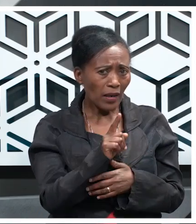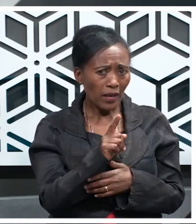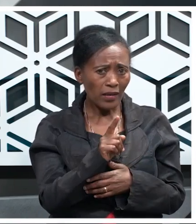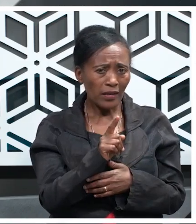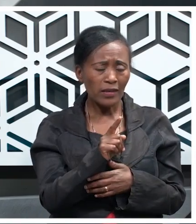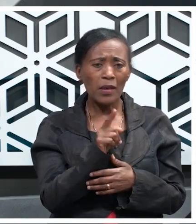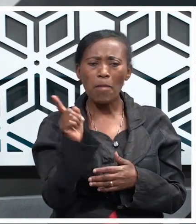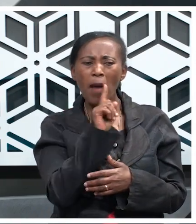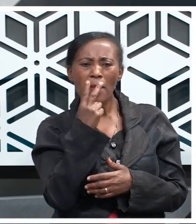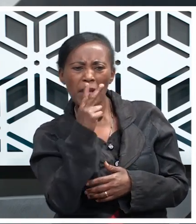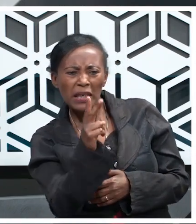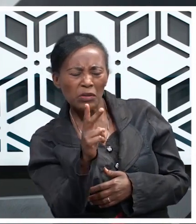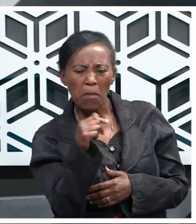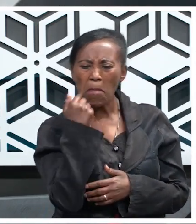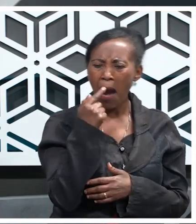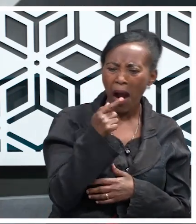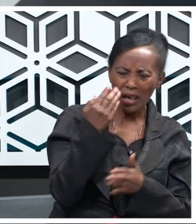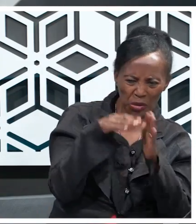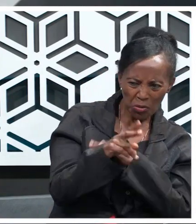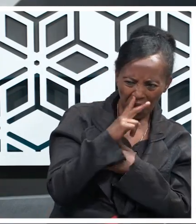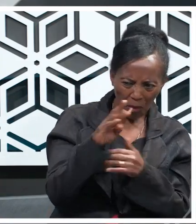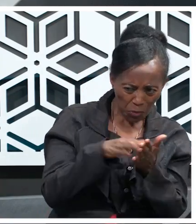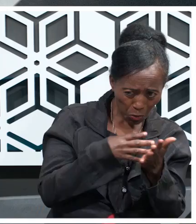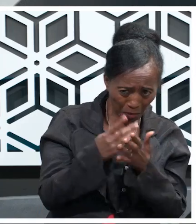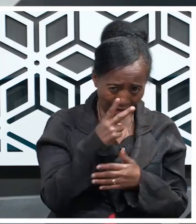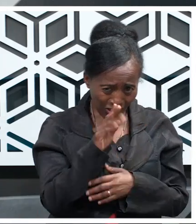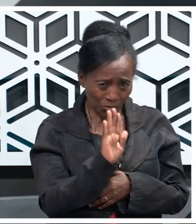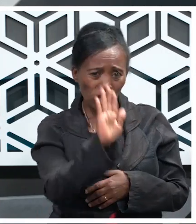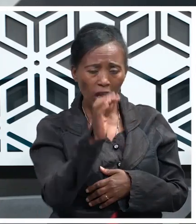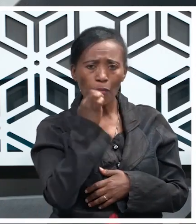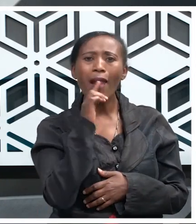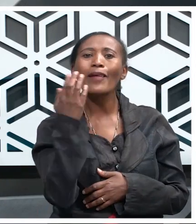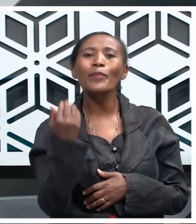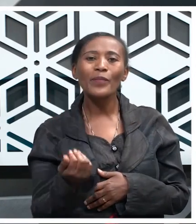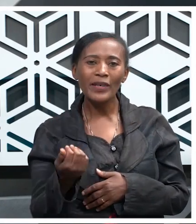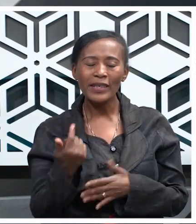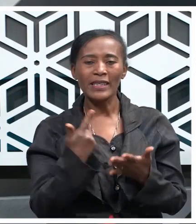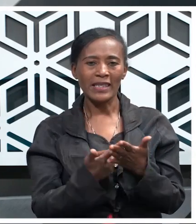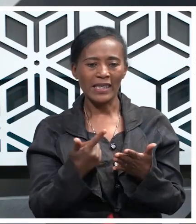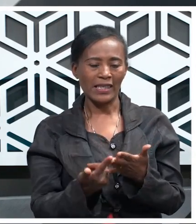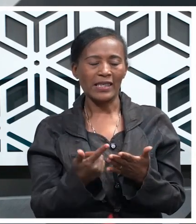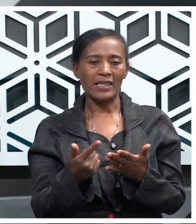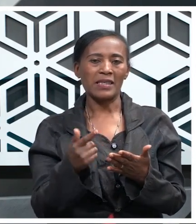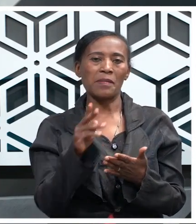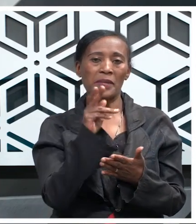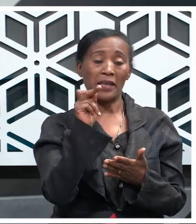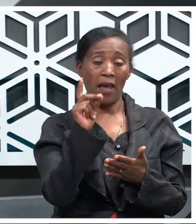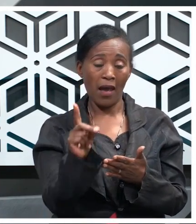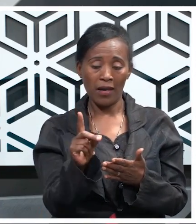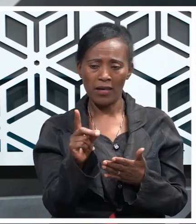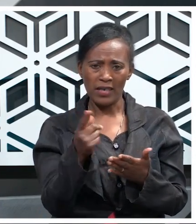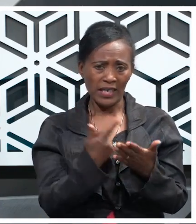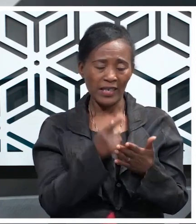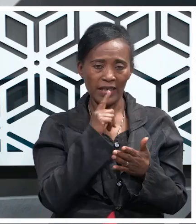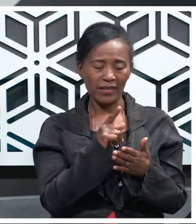እንደሱ ማን ይመለከቷል ማለት እና ማን ገብቷል ይሄን ፕሮግራም ይመለከቱልሻል ትባያለሽና እንደዚህ ሚዲያዎች ይኖራሉ